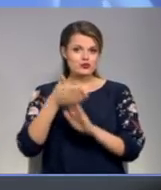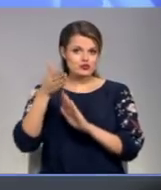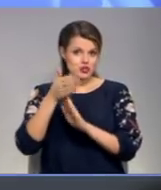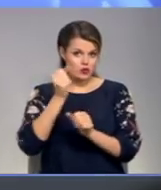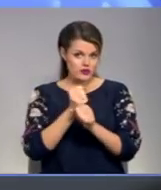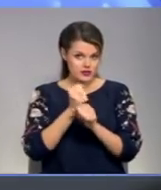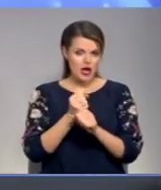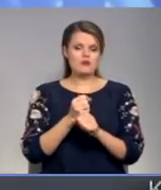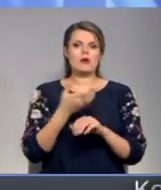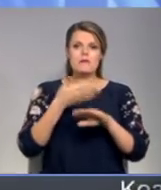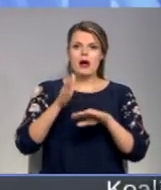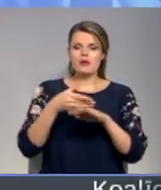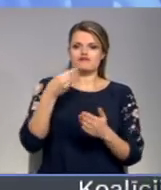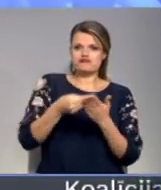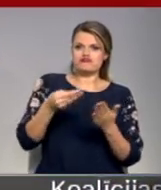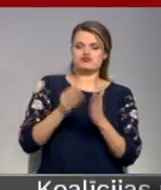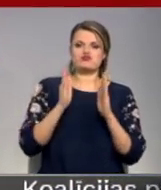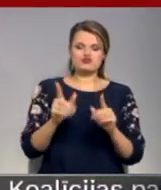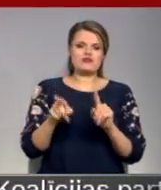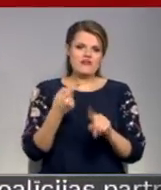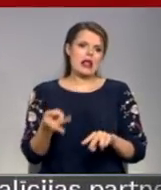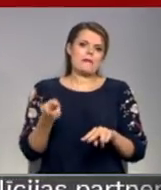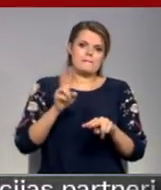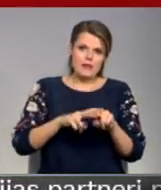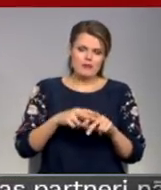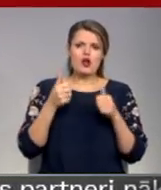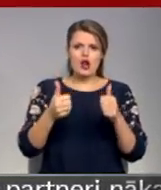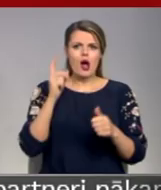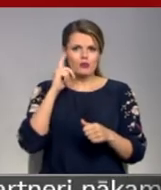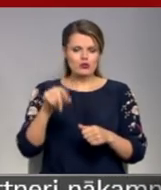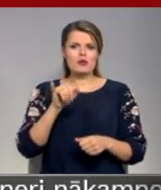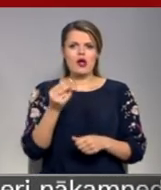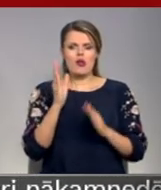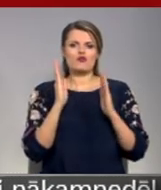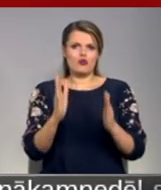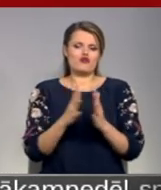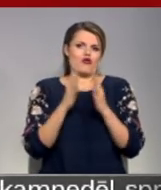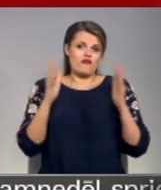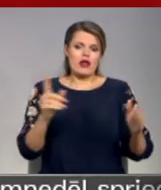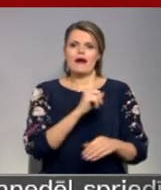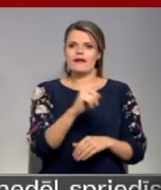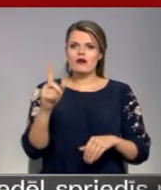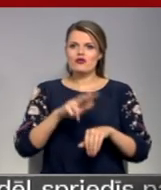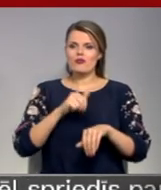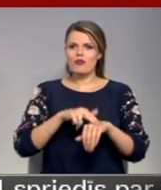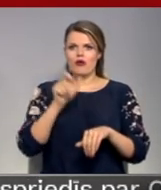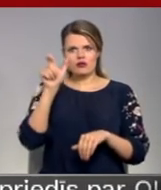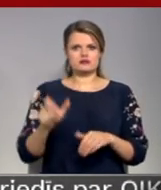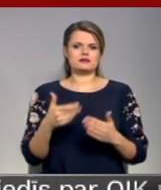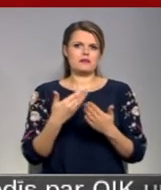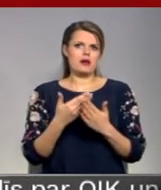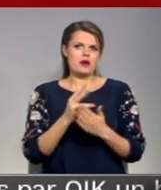pakāpeniski paredzēts iegādāties vēl papildus. Labi būtu, protams, ja finansējums būtu krietni lielāks, ka katram policijas darbiniekam, kas